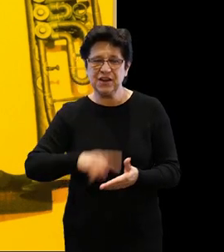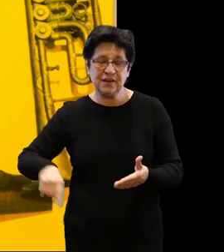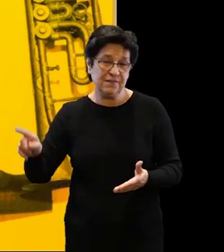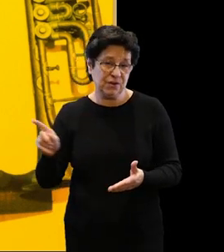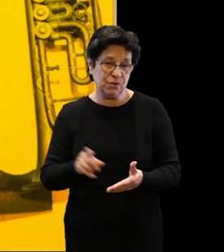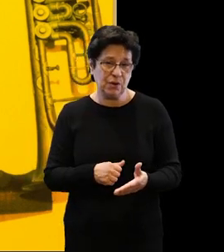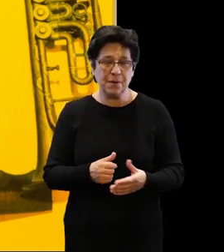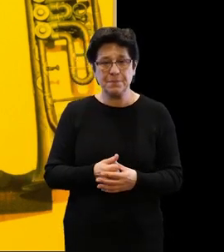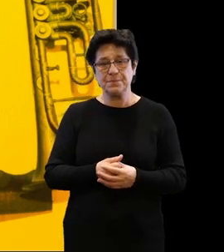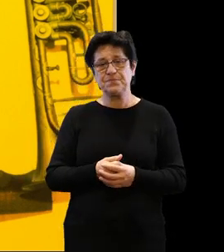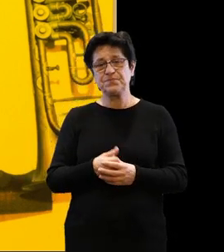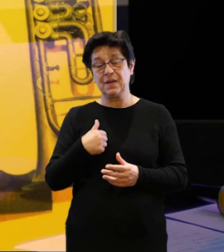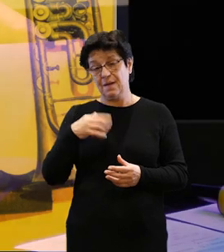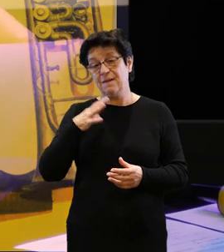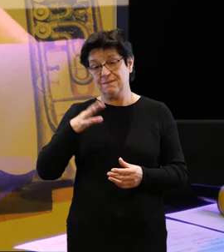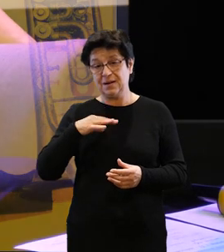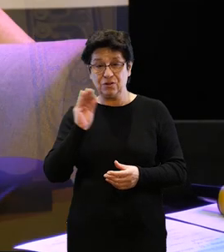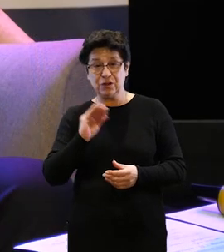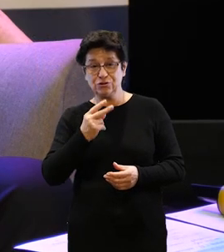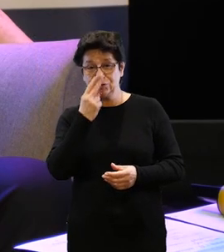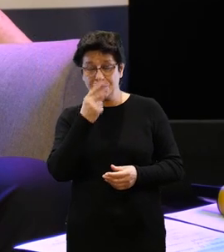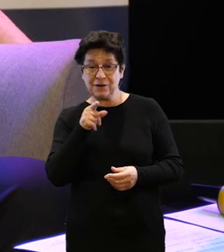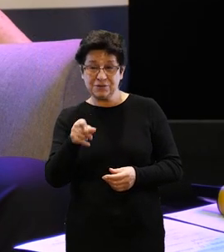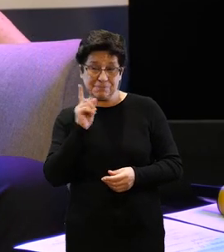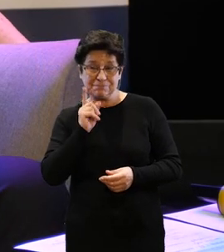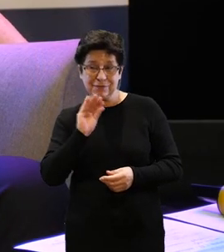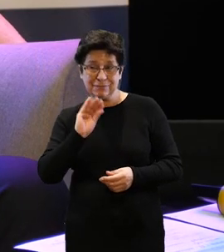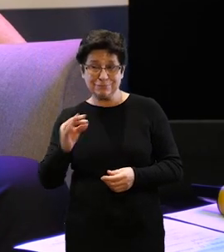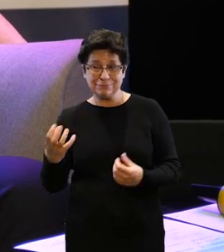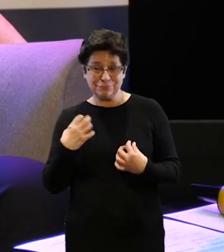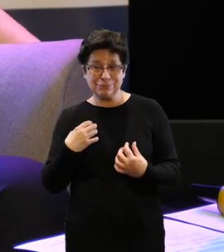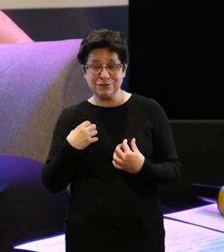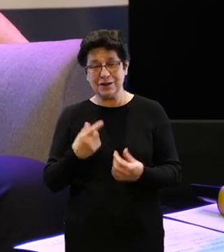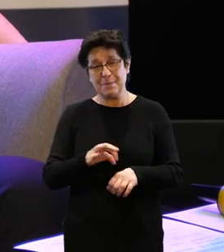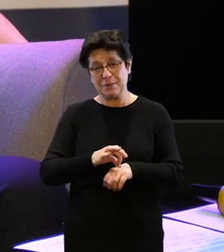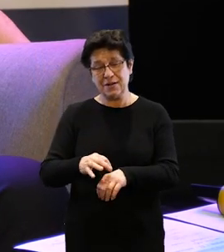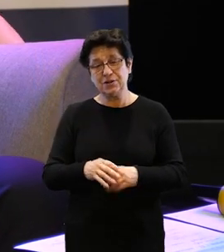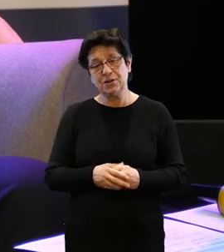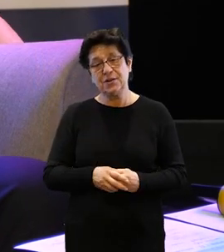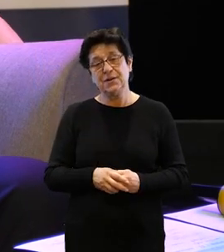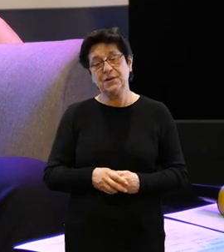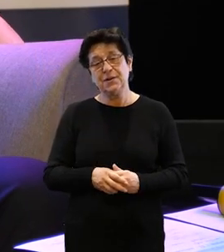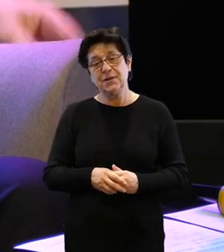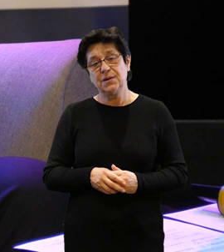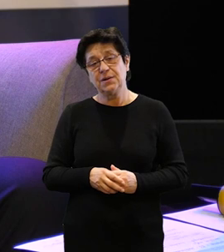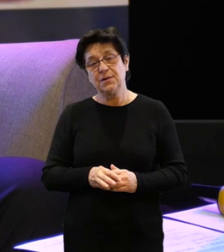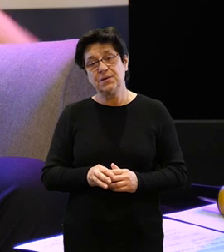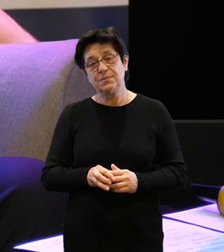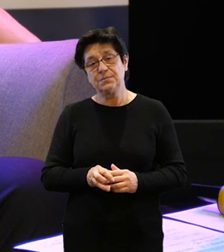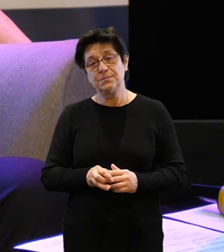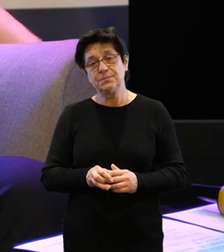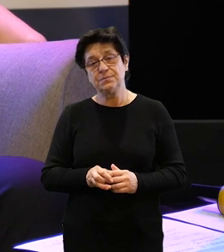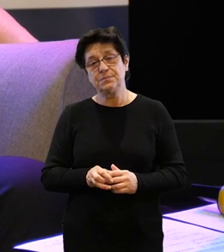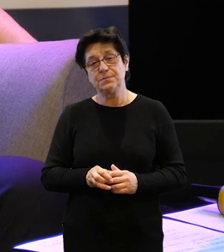nie będzie tego także także warto jechać zobaczyć póki ten pan jeszcze to prowadzi znowu mamy tu